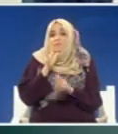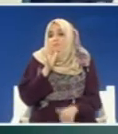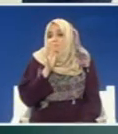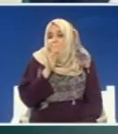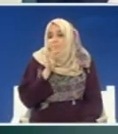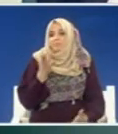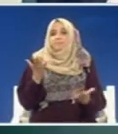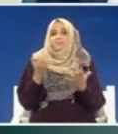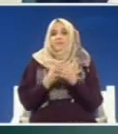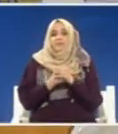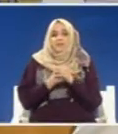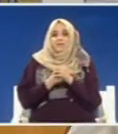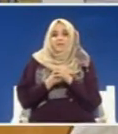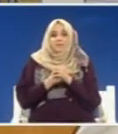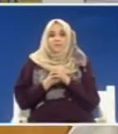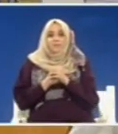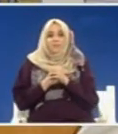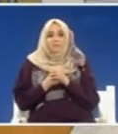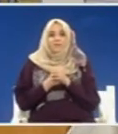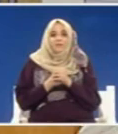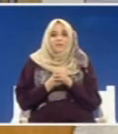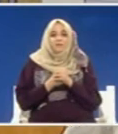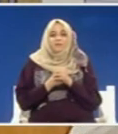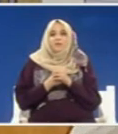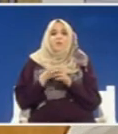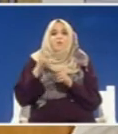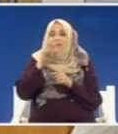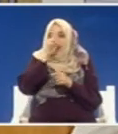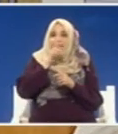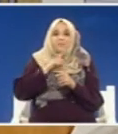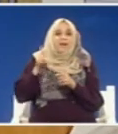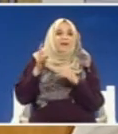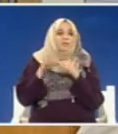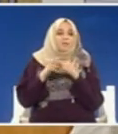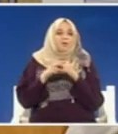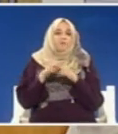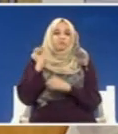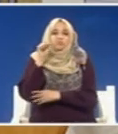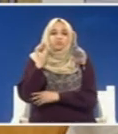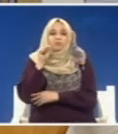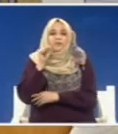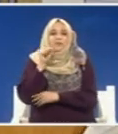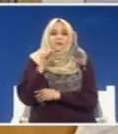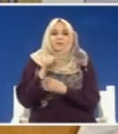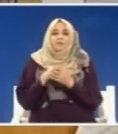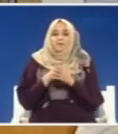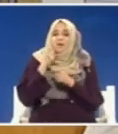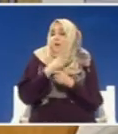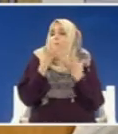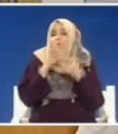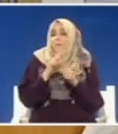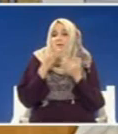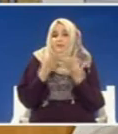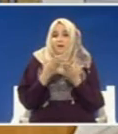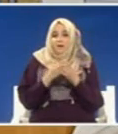الأمر وظهر بأن فيه تسويف مقصود من هذا الخطيب، وهي لا ترضى لنفسها هذا ولا